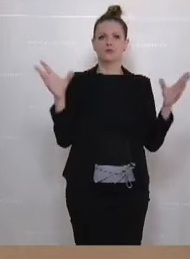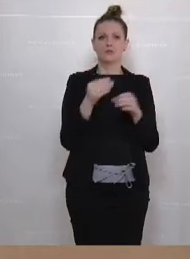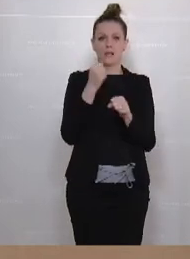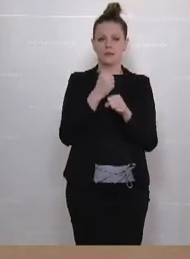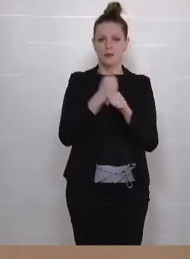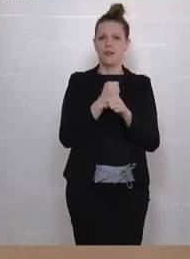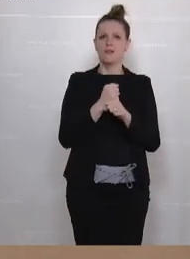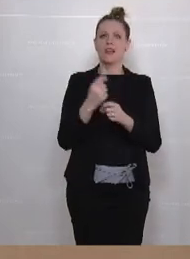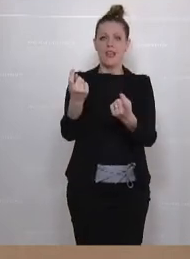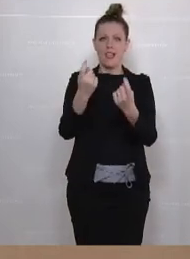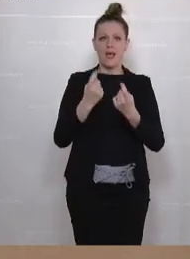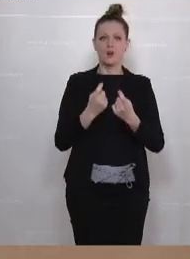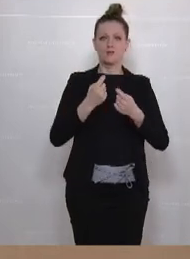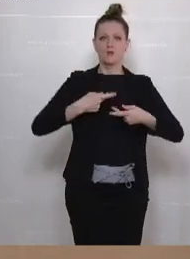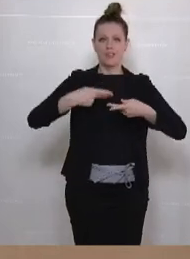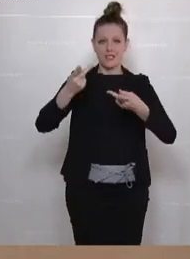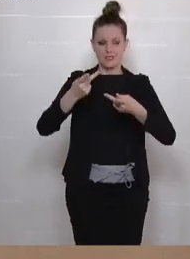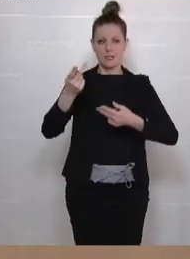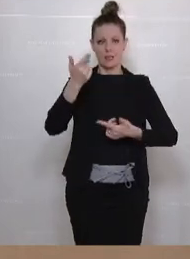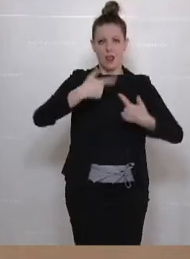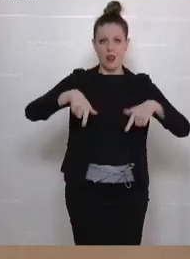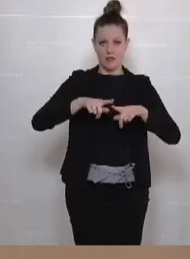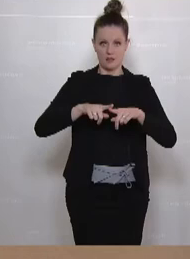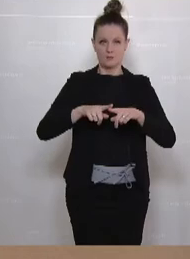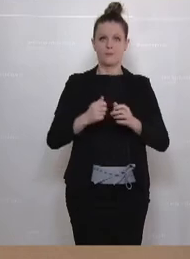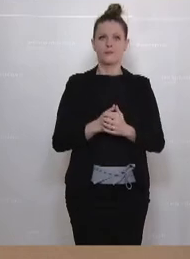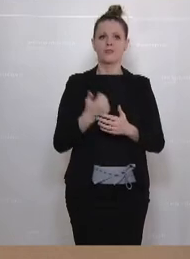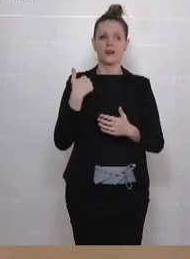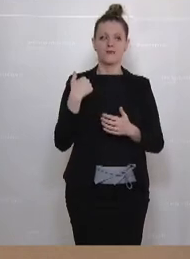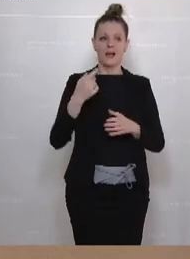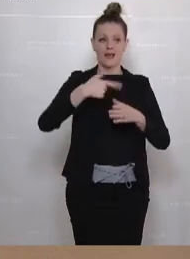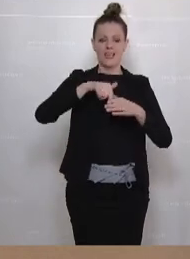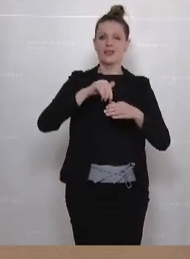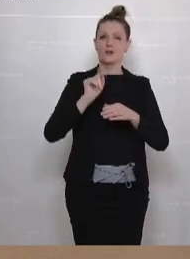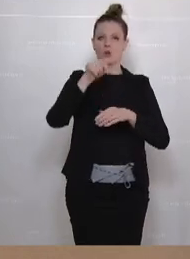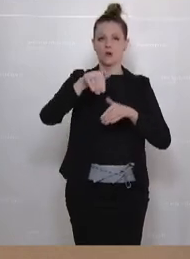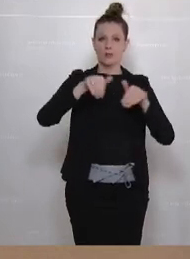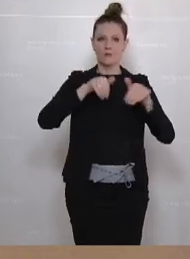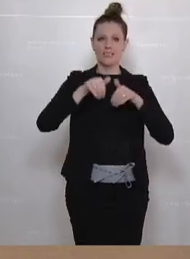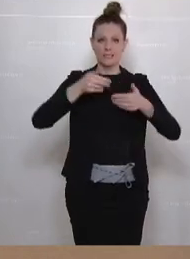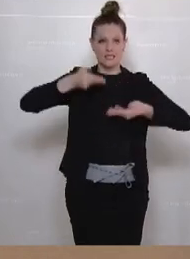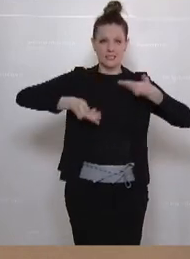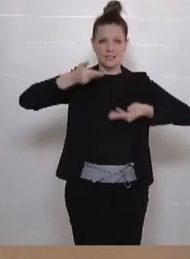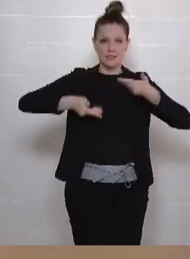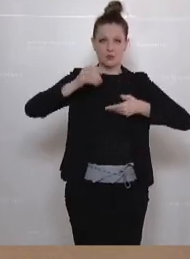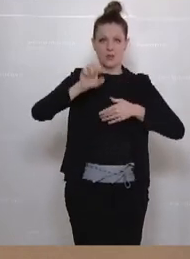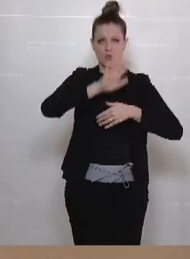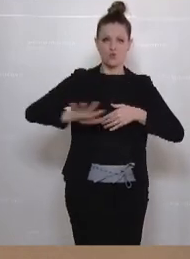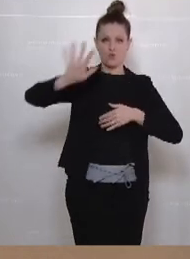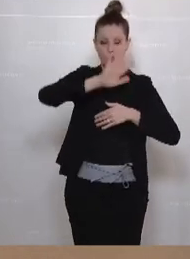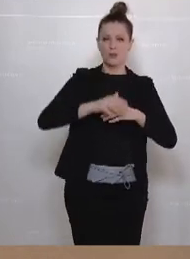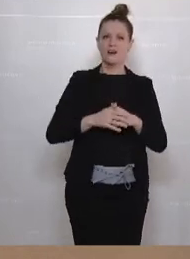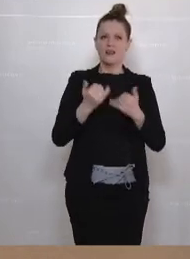und Transitländern. Wir haben jetzt gerade letzte Woche eine gemeinsame Sitzung der EU-Innenminister und der EU-Außenminister gehabt, wo wir gesagt haben, wir wollen diese